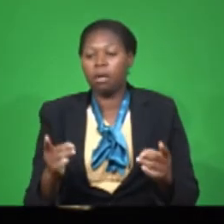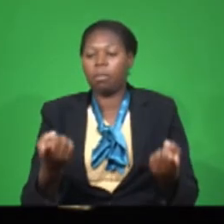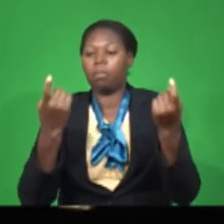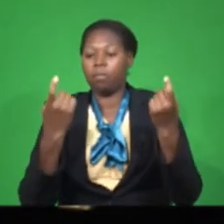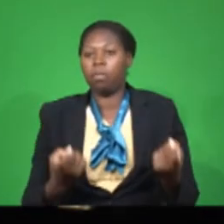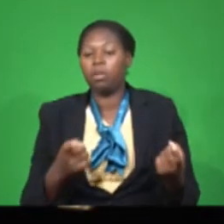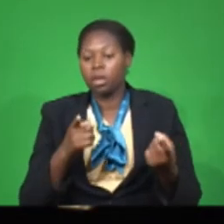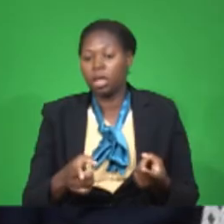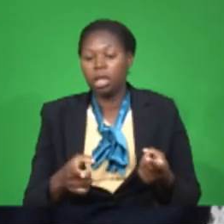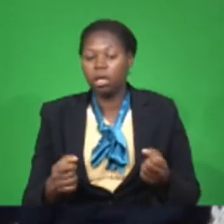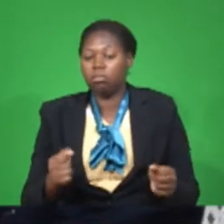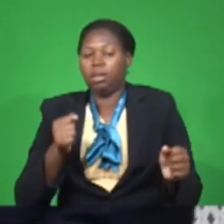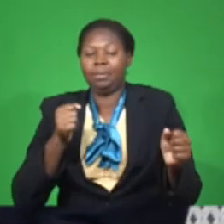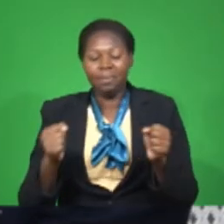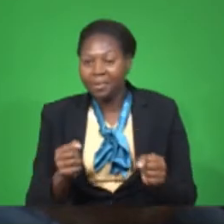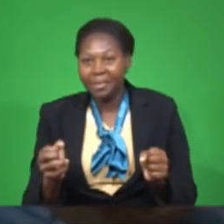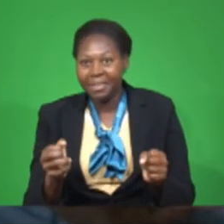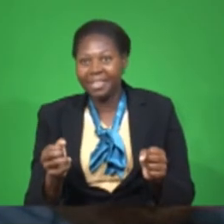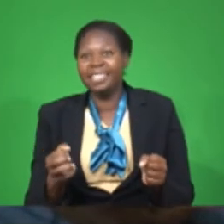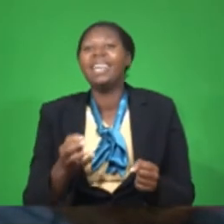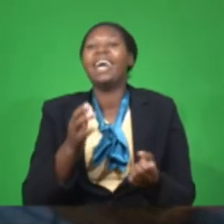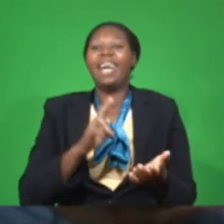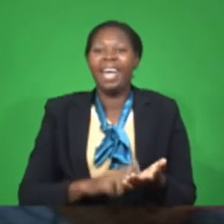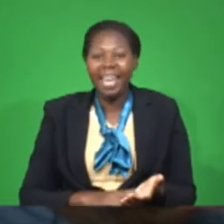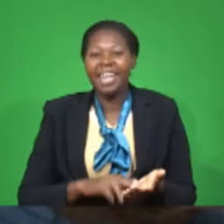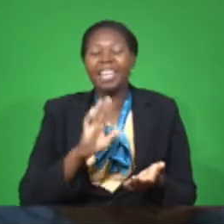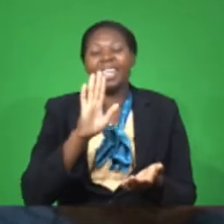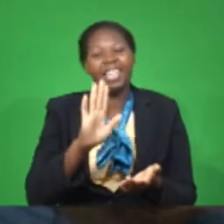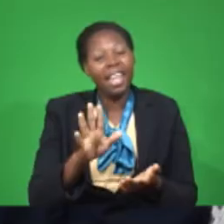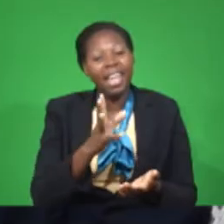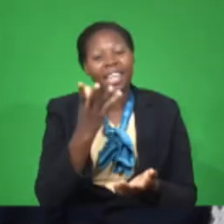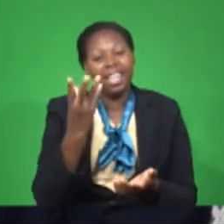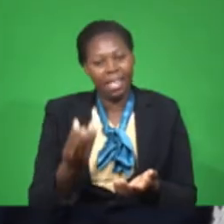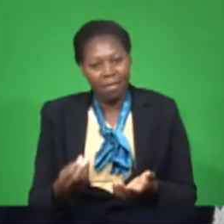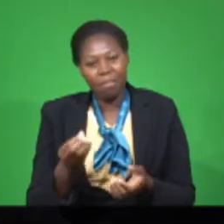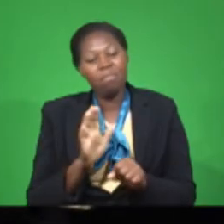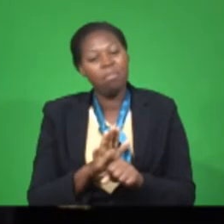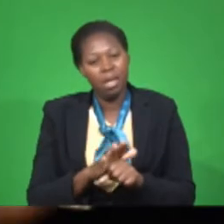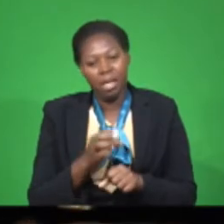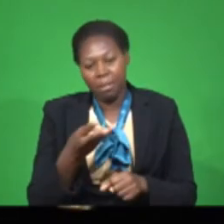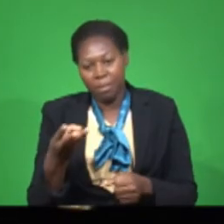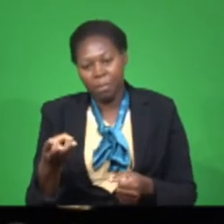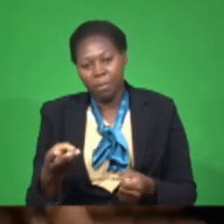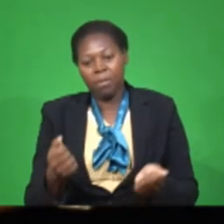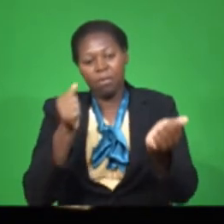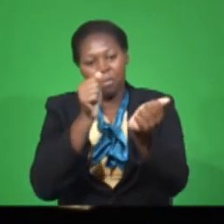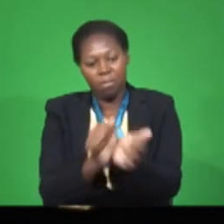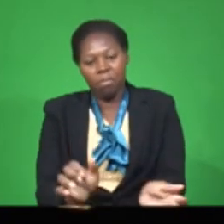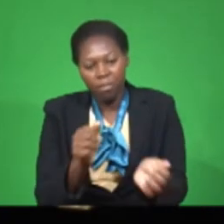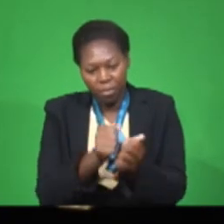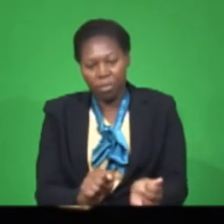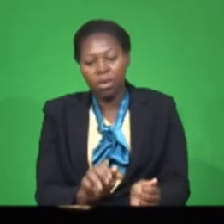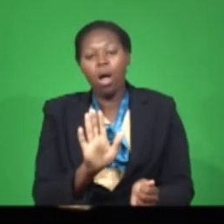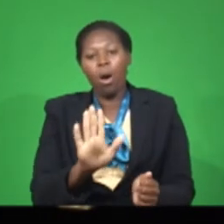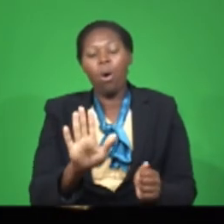kuti anga ari mambo kwavo. Saka kwaitove nemasvikiro kwaaienda achinobvunzira. Kuti pane zvaitika panapa, saka